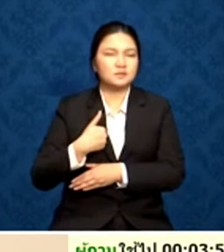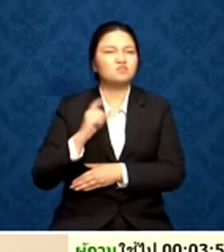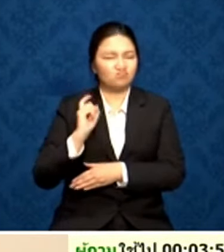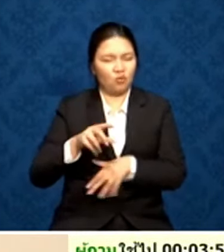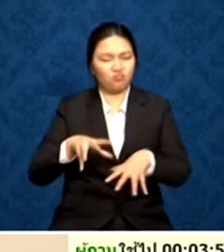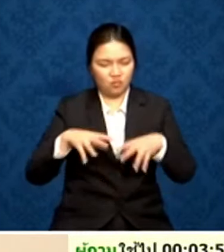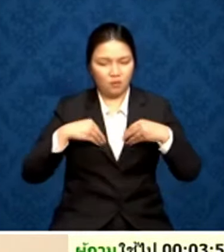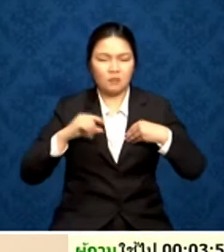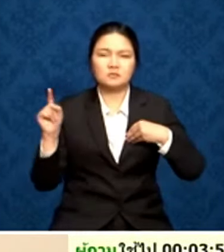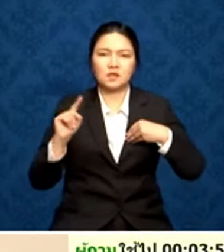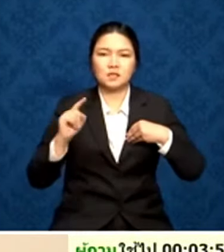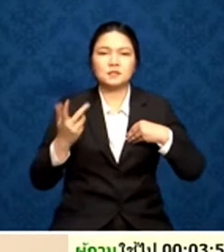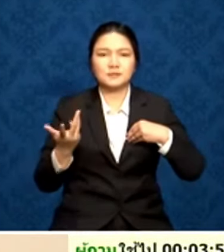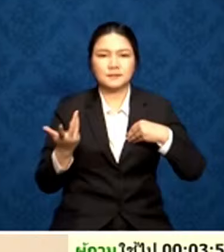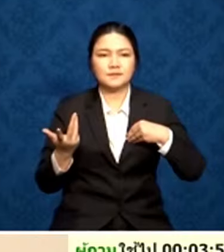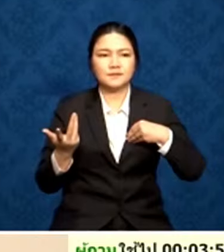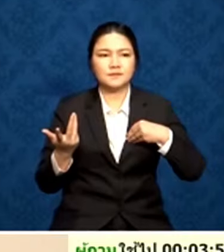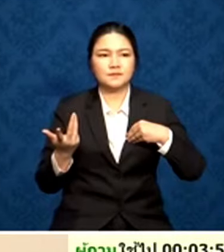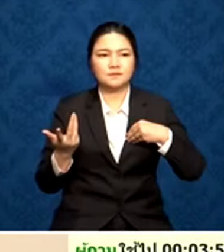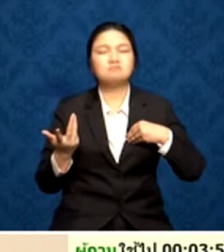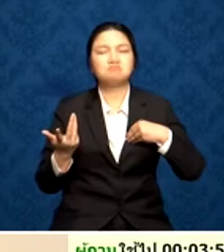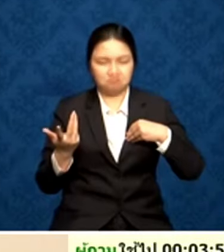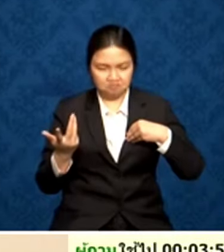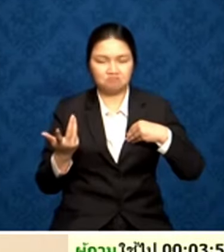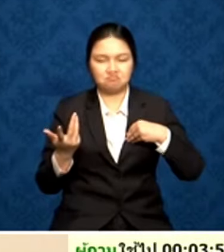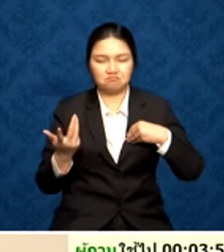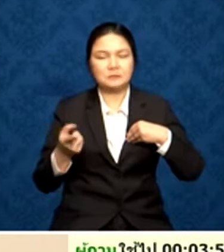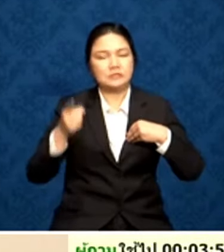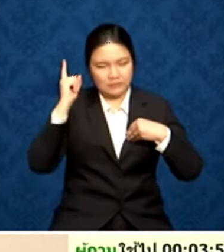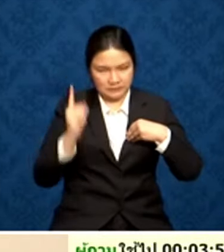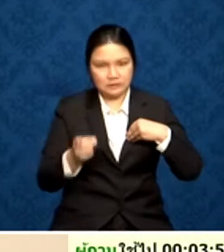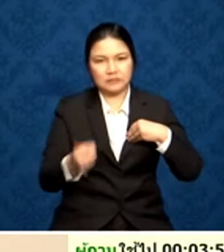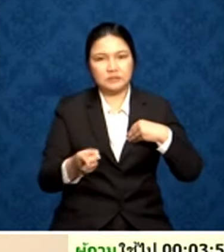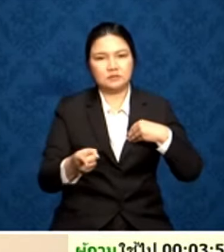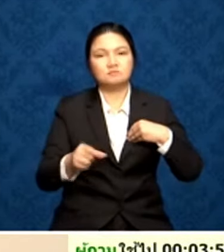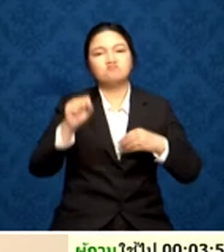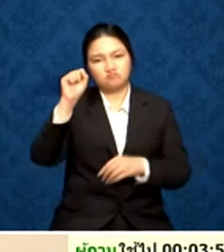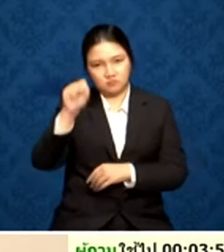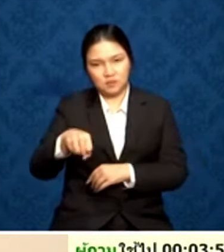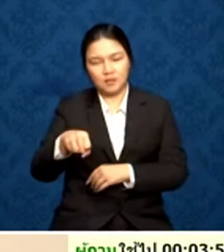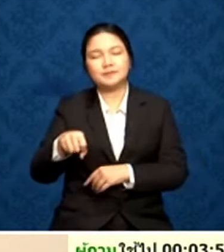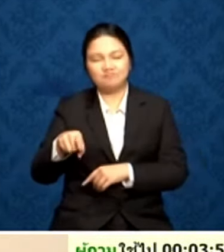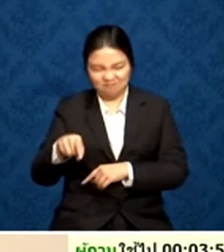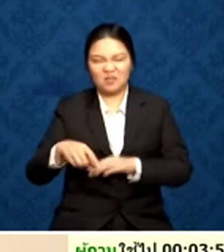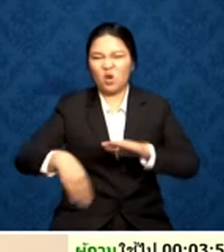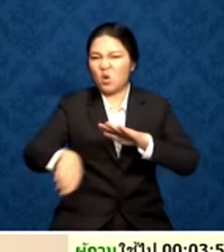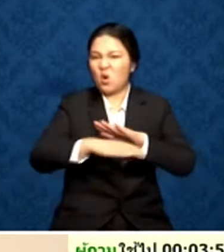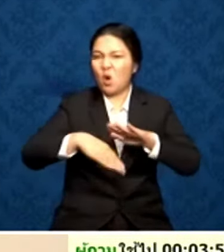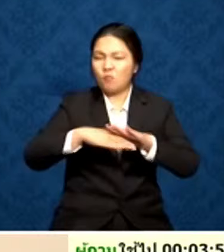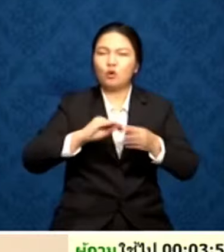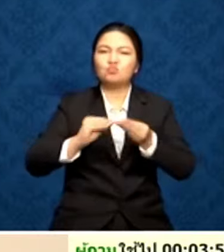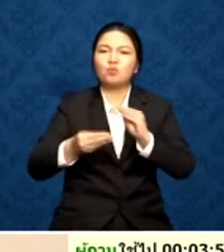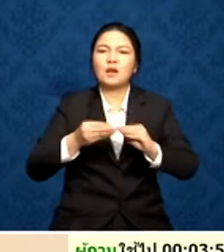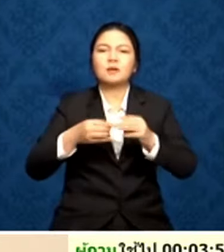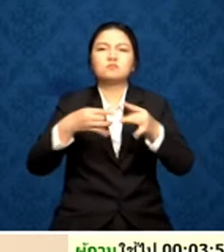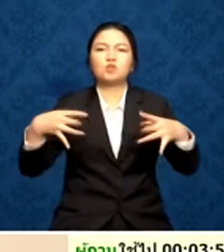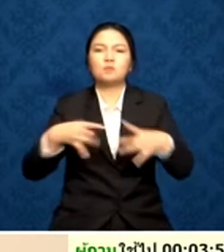าเป็นเรื่องจริงที่ข้อมูลทั้งหลายบางครั้งก็ตัวเลขก็ไม่ค่อยตรง